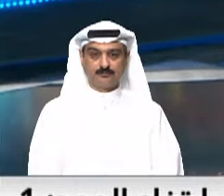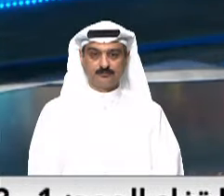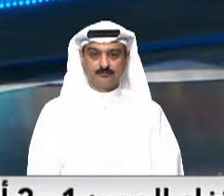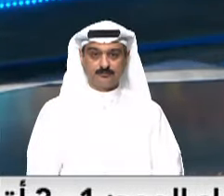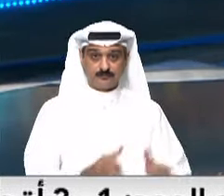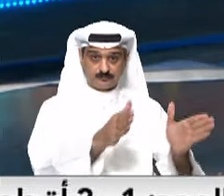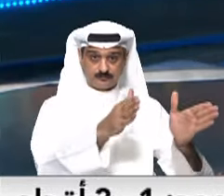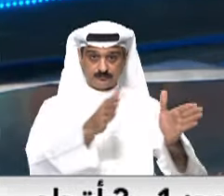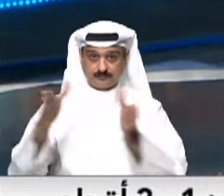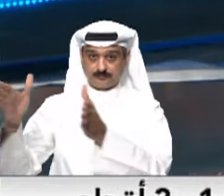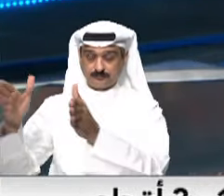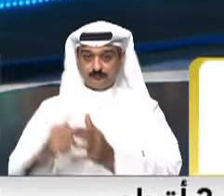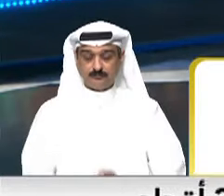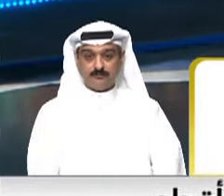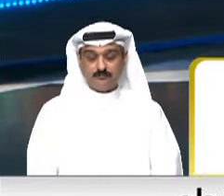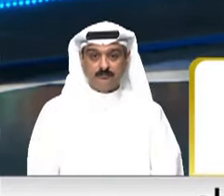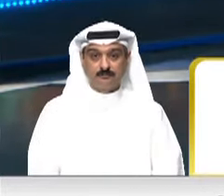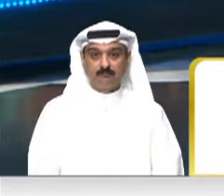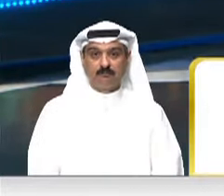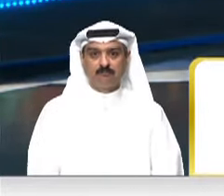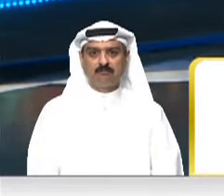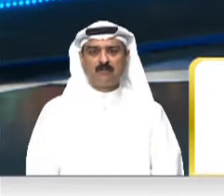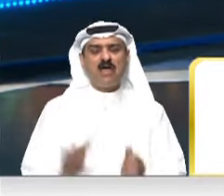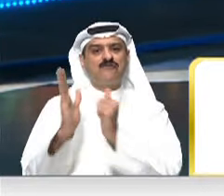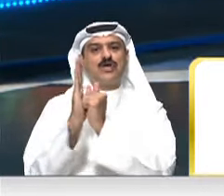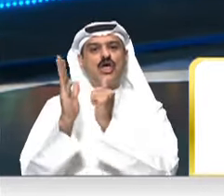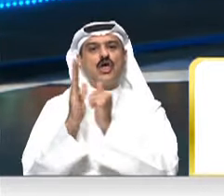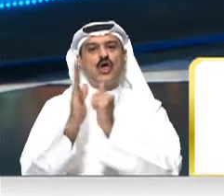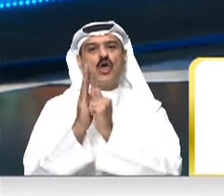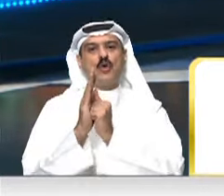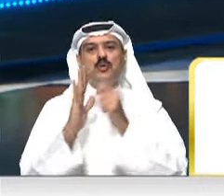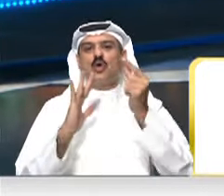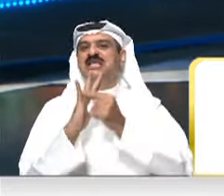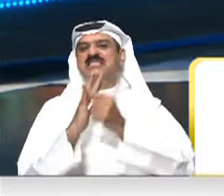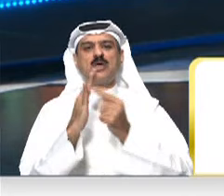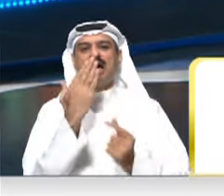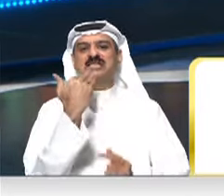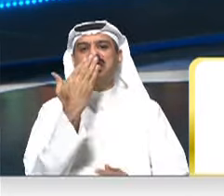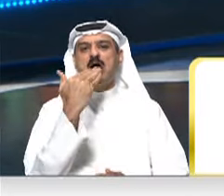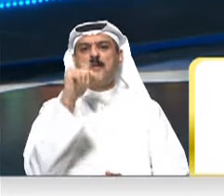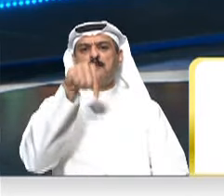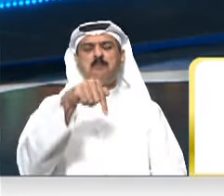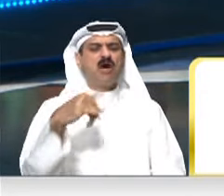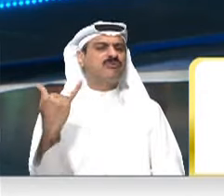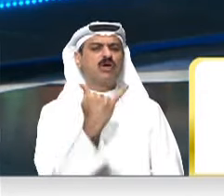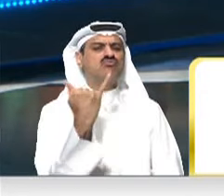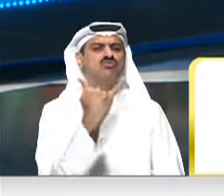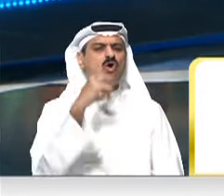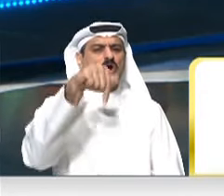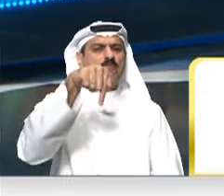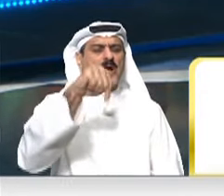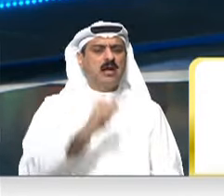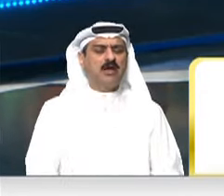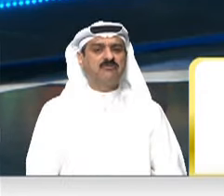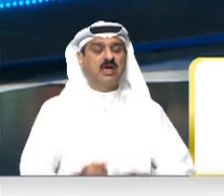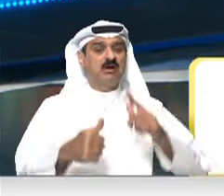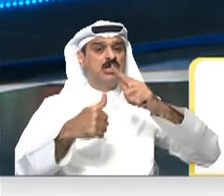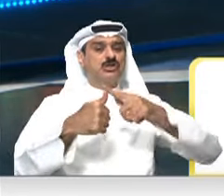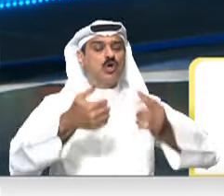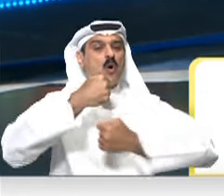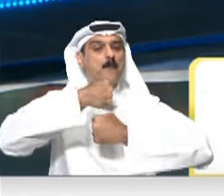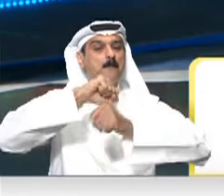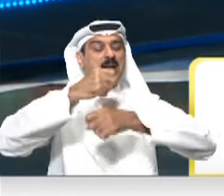تعد معالجة ظاهرة سكن العزابي في مناطق السكن الخاص والنموذجي أولوية تنطلق فيها بلدية الكويت